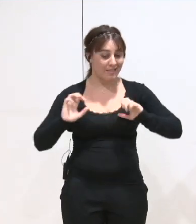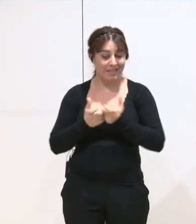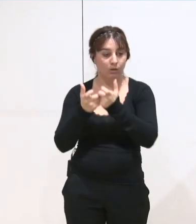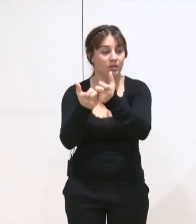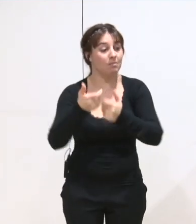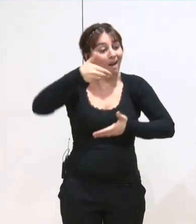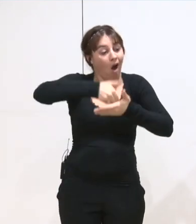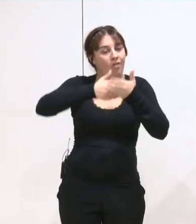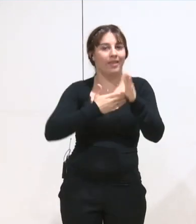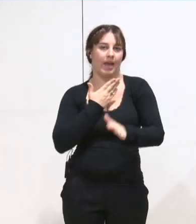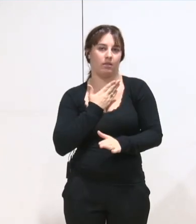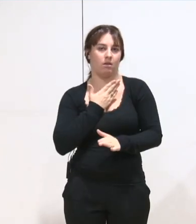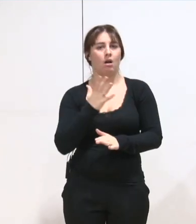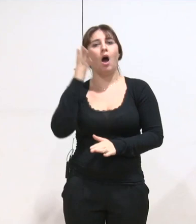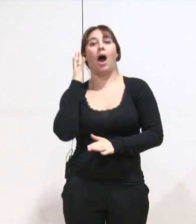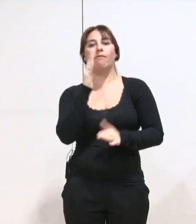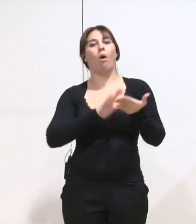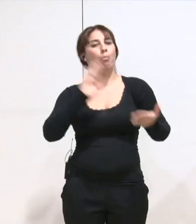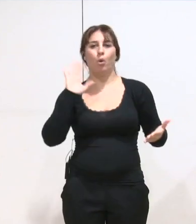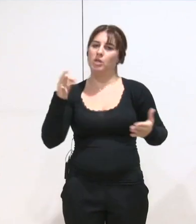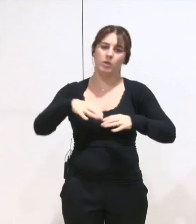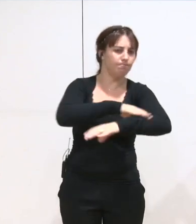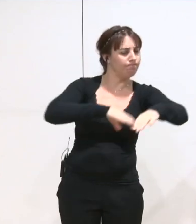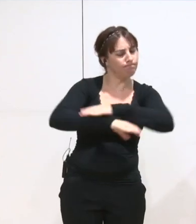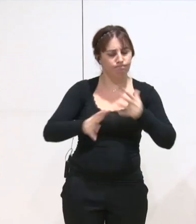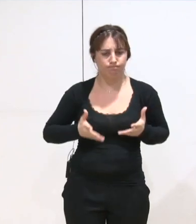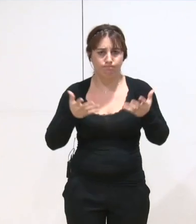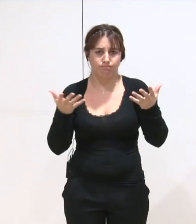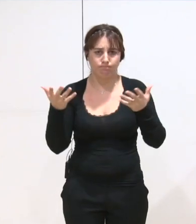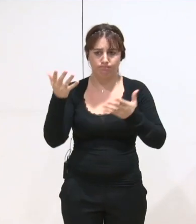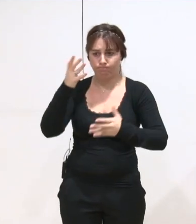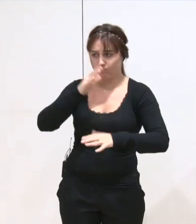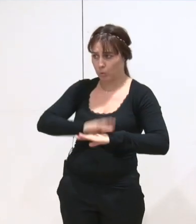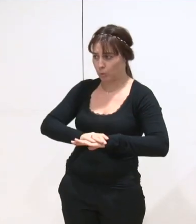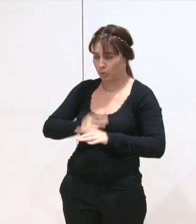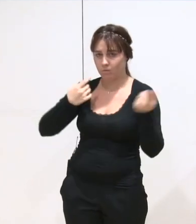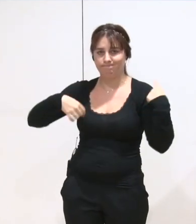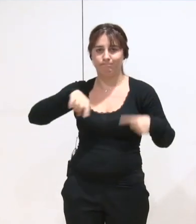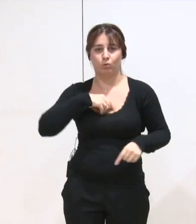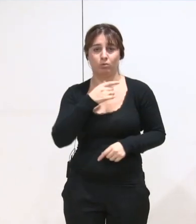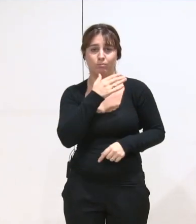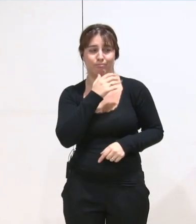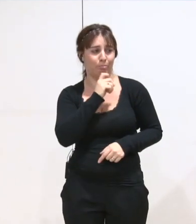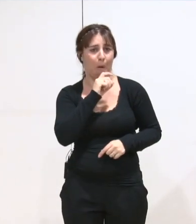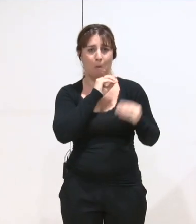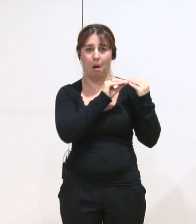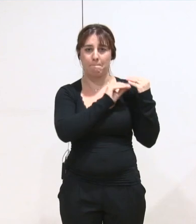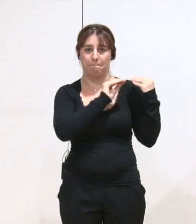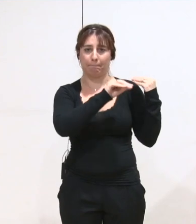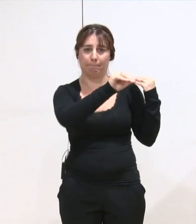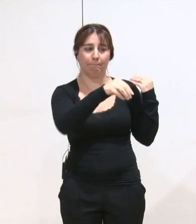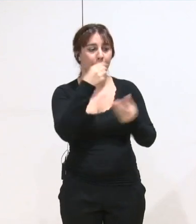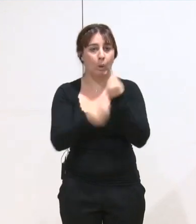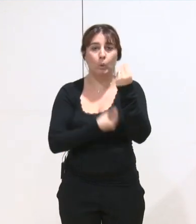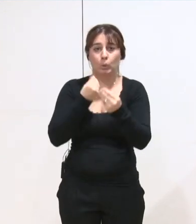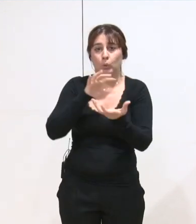interne. On m'avait promis alors qu'on allait s'y mettre. Visiblement, soit on n'a pas pu s'y mettre, soit les choses sont un peu plus